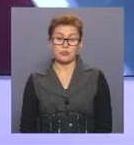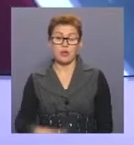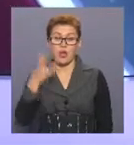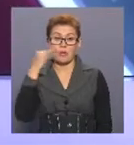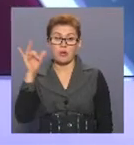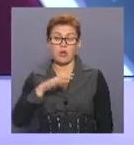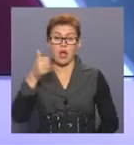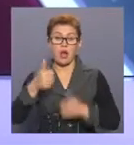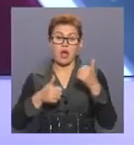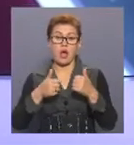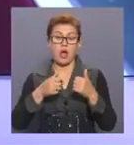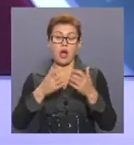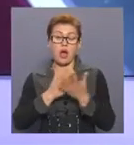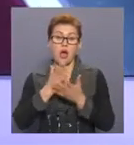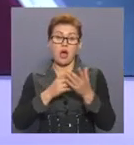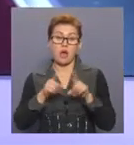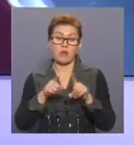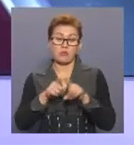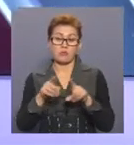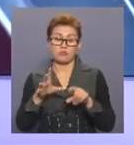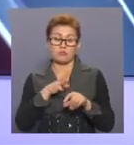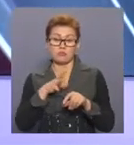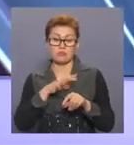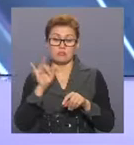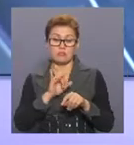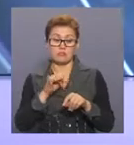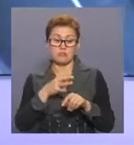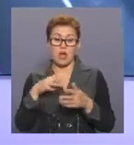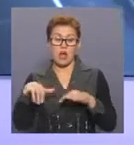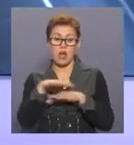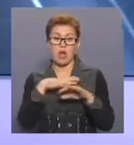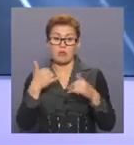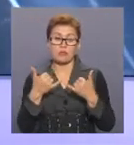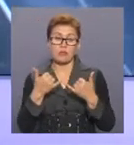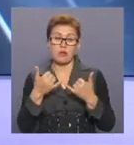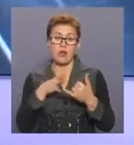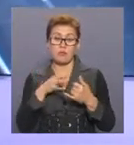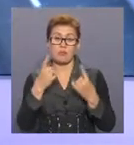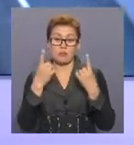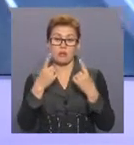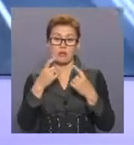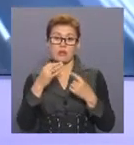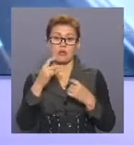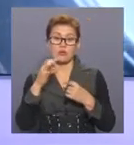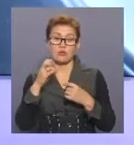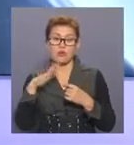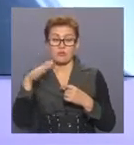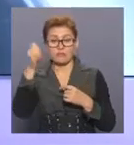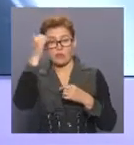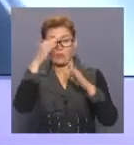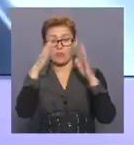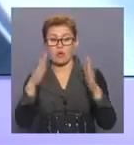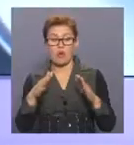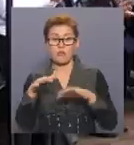Алматыда саяси қуғын-сүргін құрбандарын еске алу жалғасуда. Бүгін халқымыздың бір туар ұлы Тұрар Рысқұловтың ескерткішіне